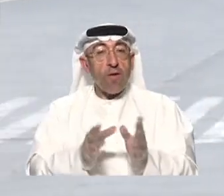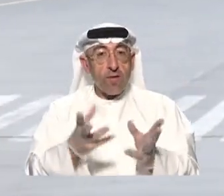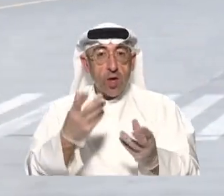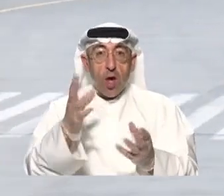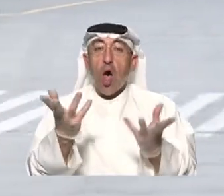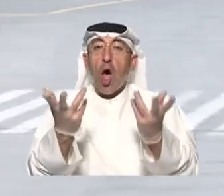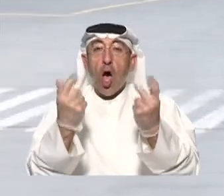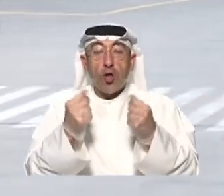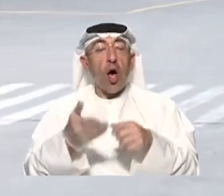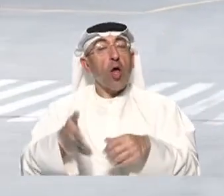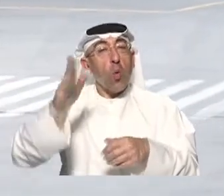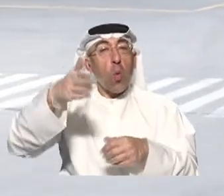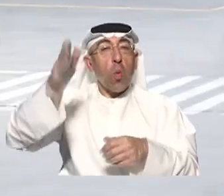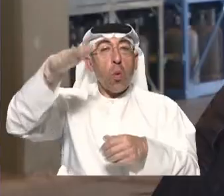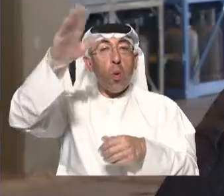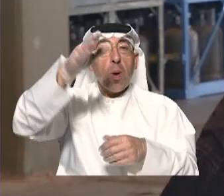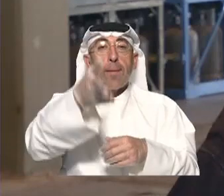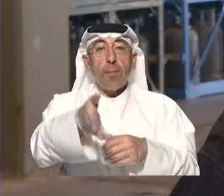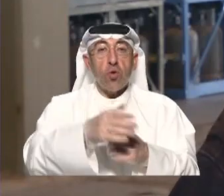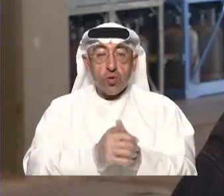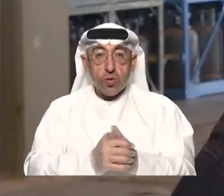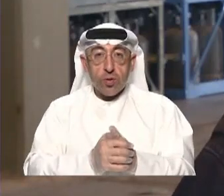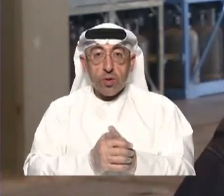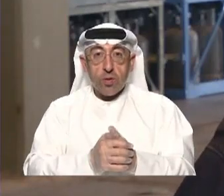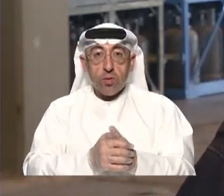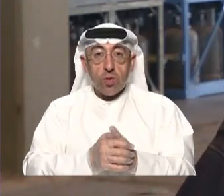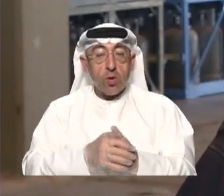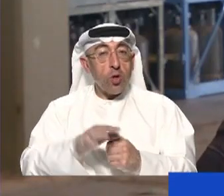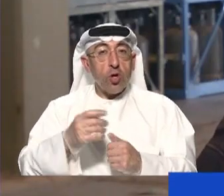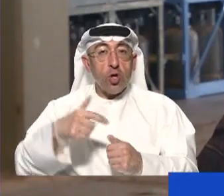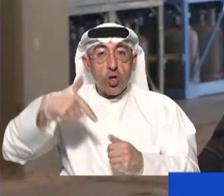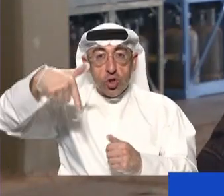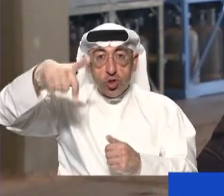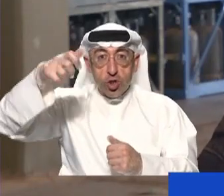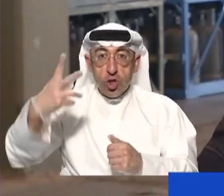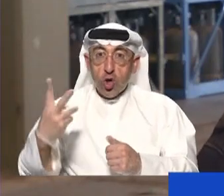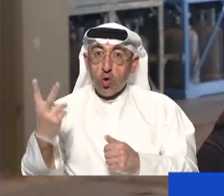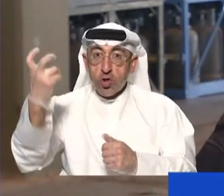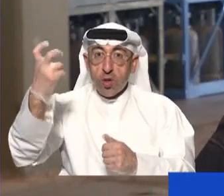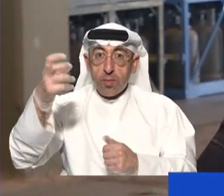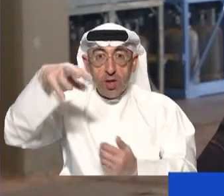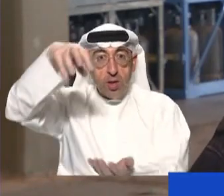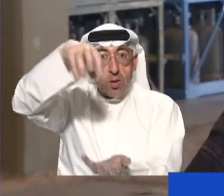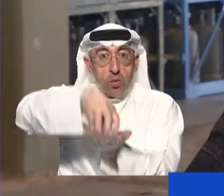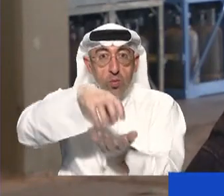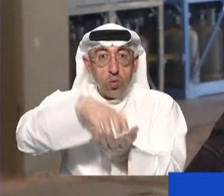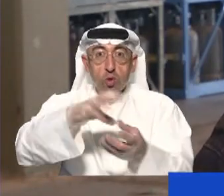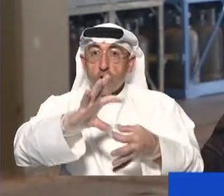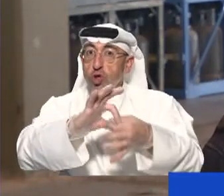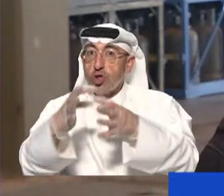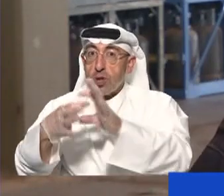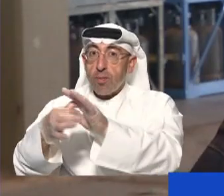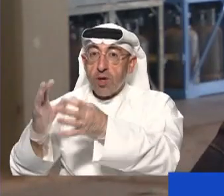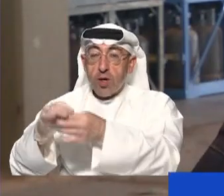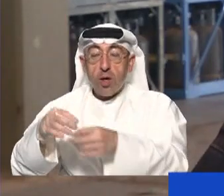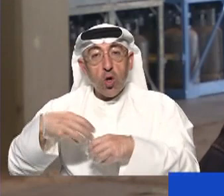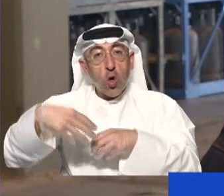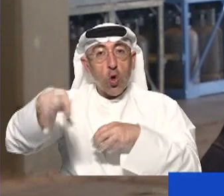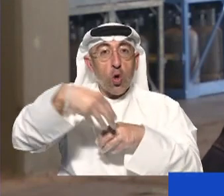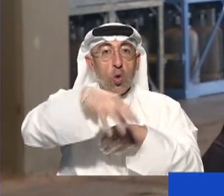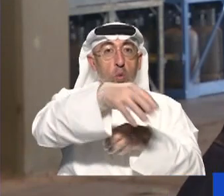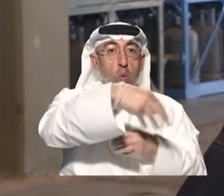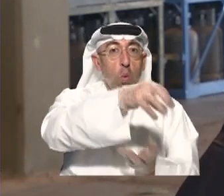الحاجة. عندنا 76 فرع جمعية موجودين نوزع عليهم. احنا قبل أزمة الكورونا كنا